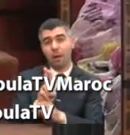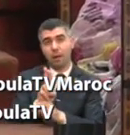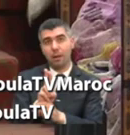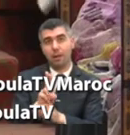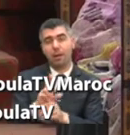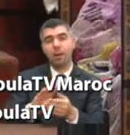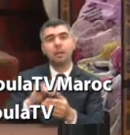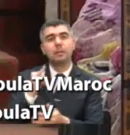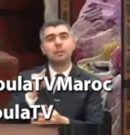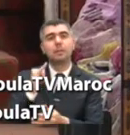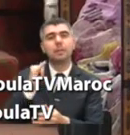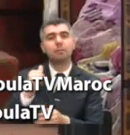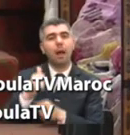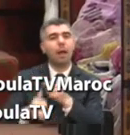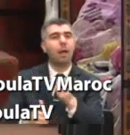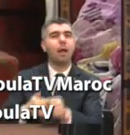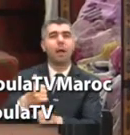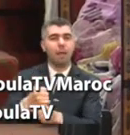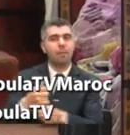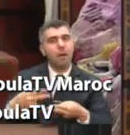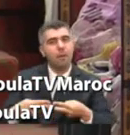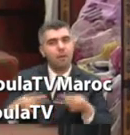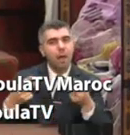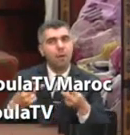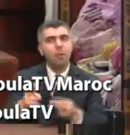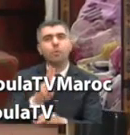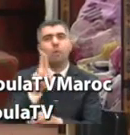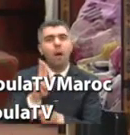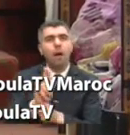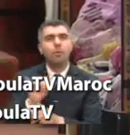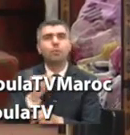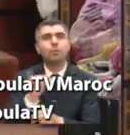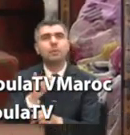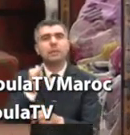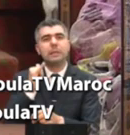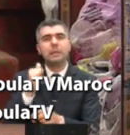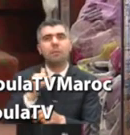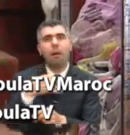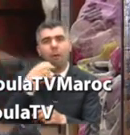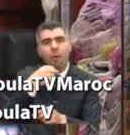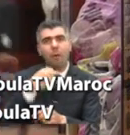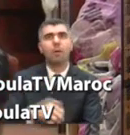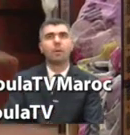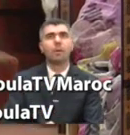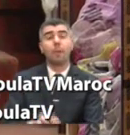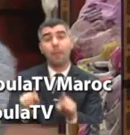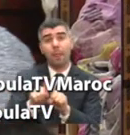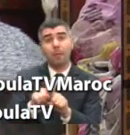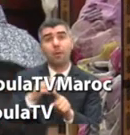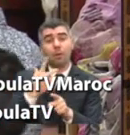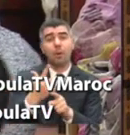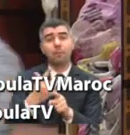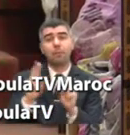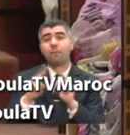كل سنه كنطرحوه كنتسائلوا حتى على الجدوى من طرحه، ولكن المناسبه شرط وهو تخليد